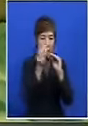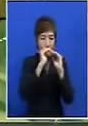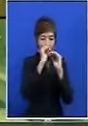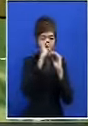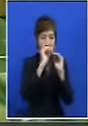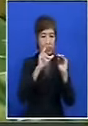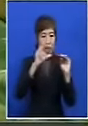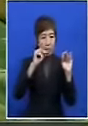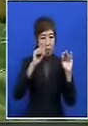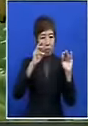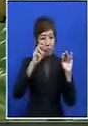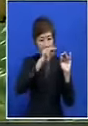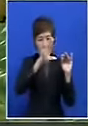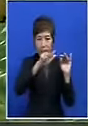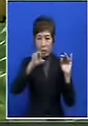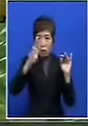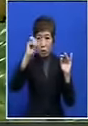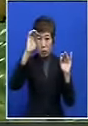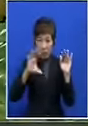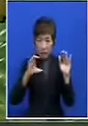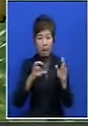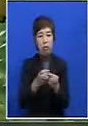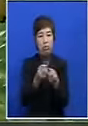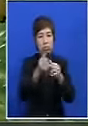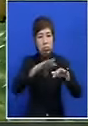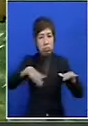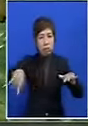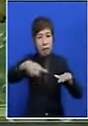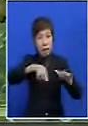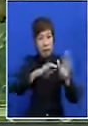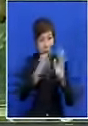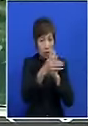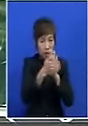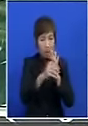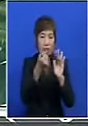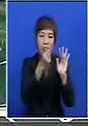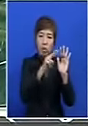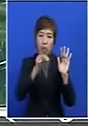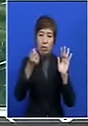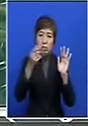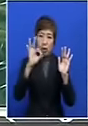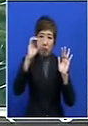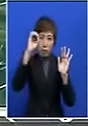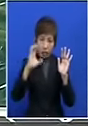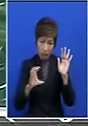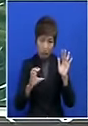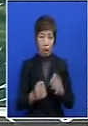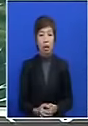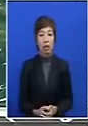ขึ้นไป 3-6 องศาเซลเซียสแต่ในบริเวณของพื้นที่ของพื้นราบนั้นก็ยังอยู่ที่ 12-19 องศา